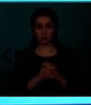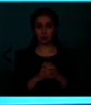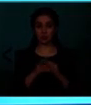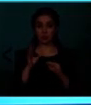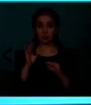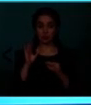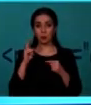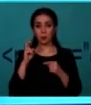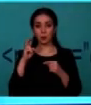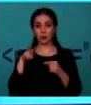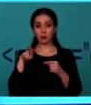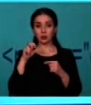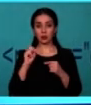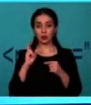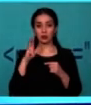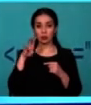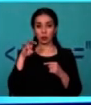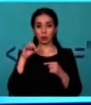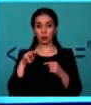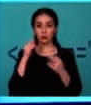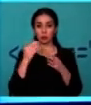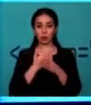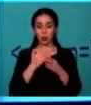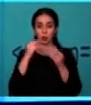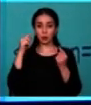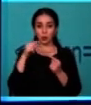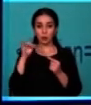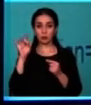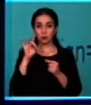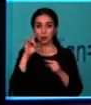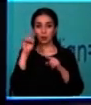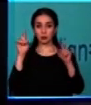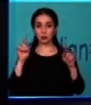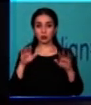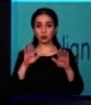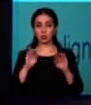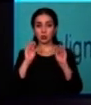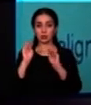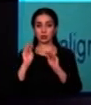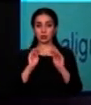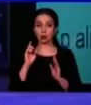Keyin bloknot yordamida rasmlarni mos parametrlar yordamida joylashtirib chiqamiz.